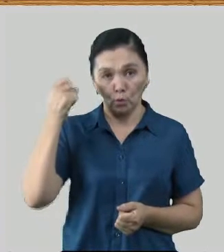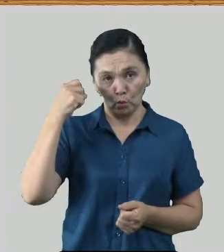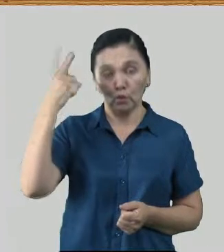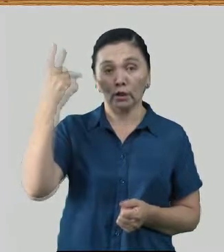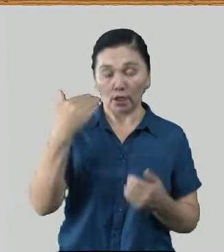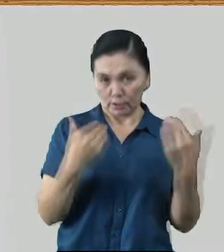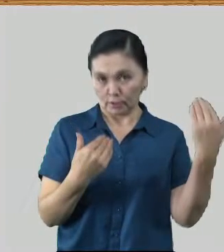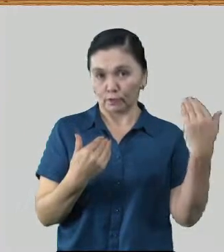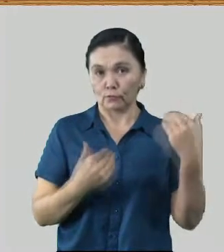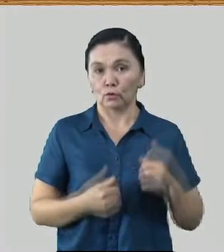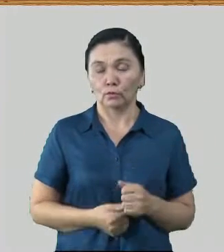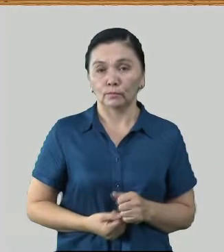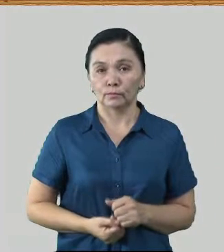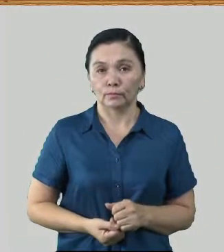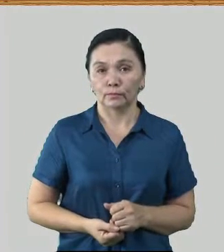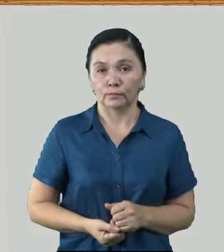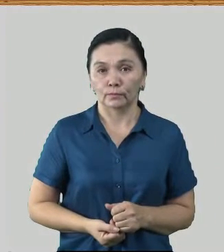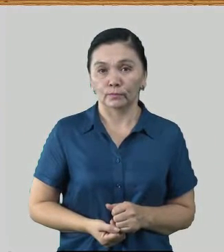Угадайте его.